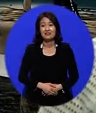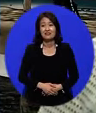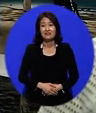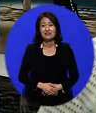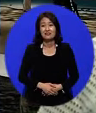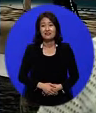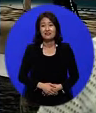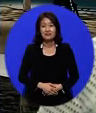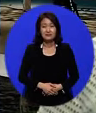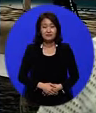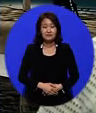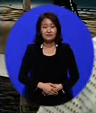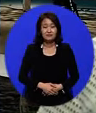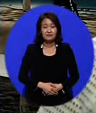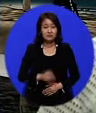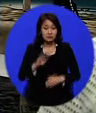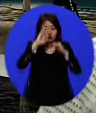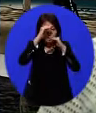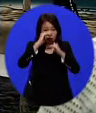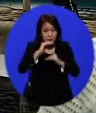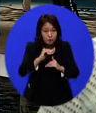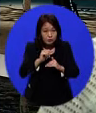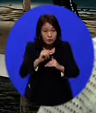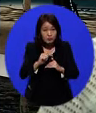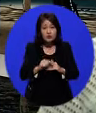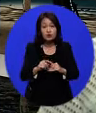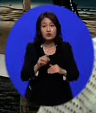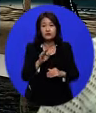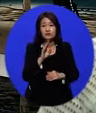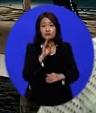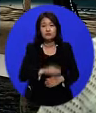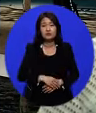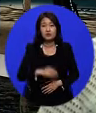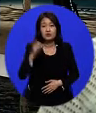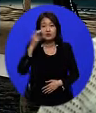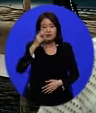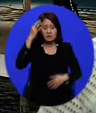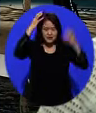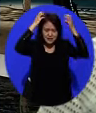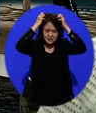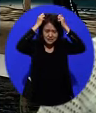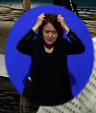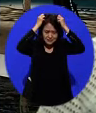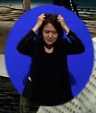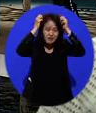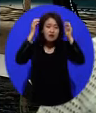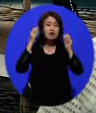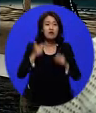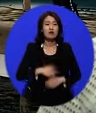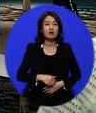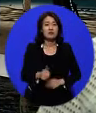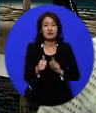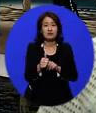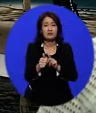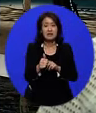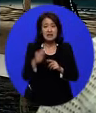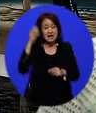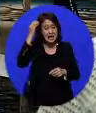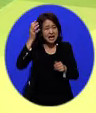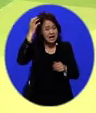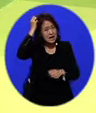그 이야기 속에 이야기를 읽다가 이 친구는요 갑자기 머리를 쥐어뜯었어요. 막 남자친구예요.